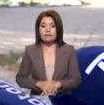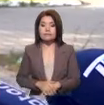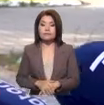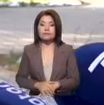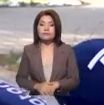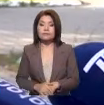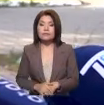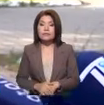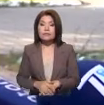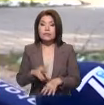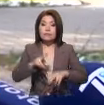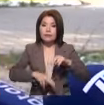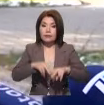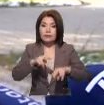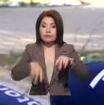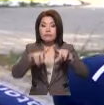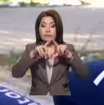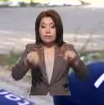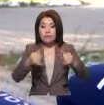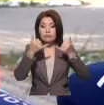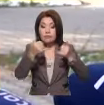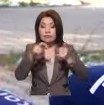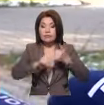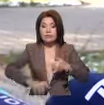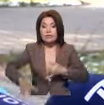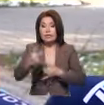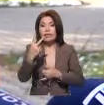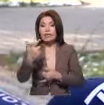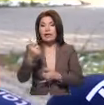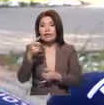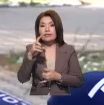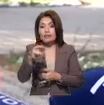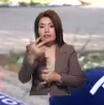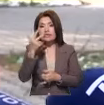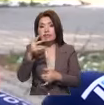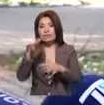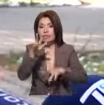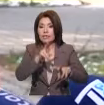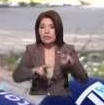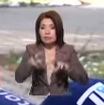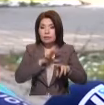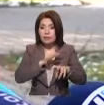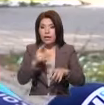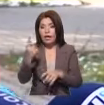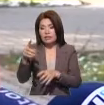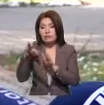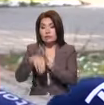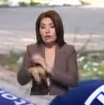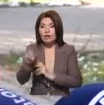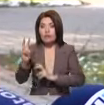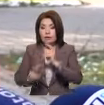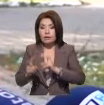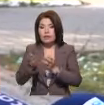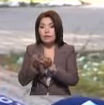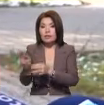школ. Мектеп салуға жер іздеп жатырмыз. Аумағы 2 гектарлық 3 учаскені белгіледік. Соның бірі кеме жөндеу зауытының жері. Қазір